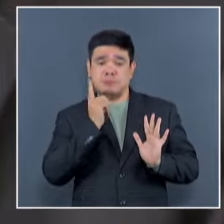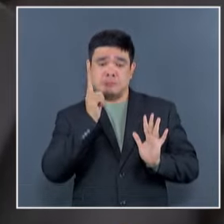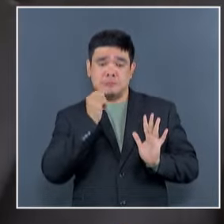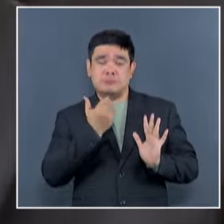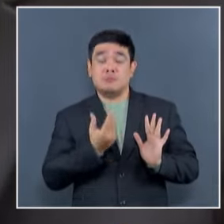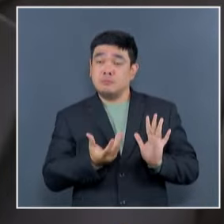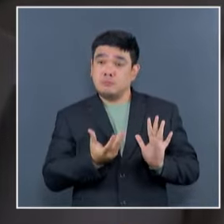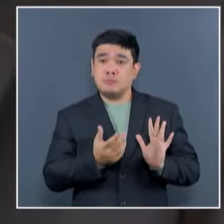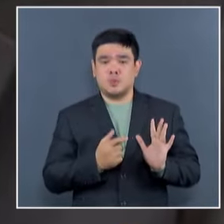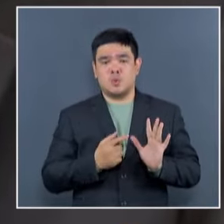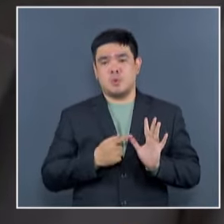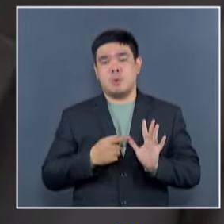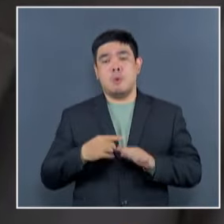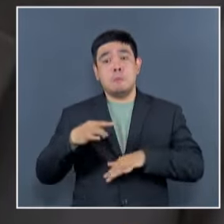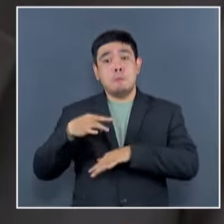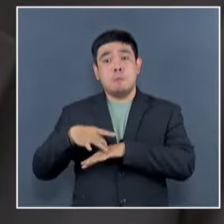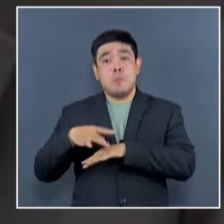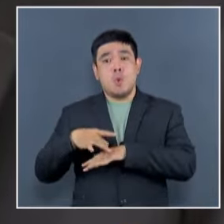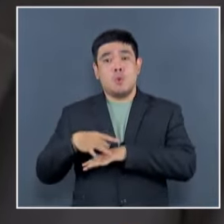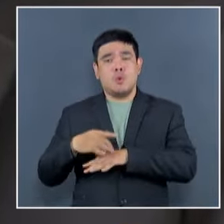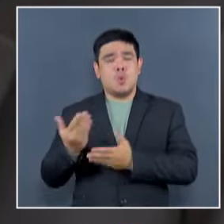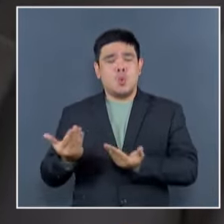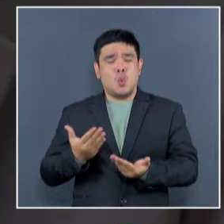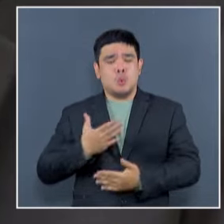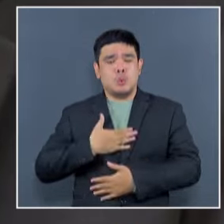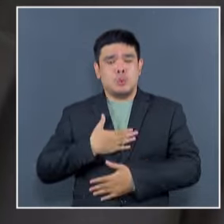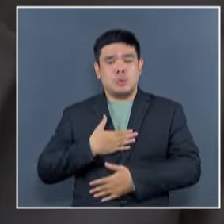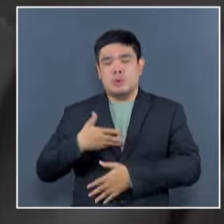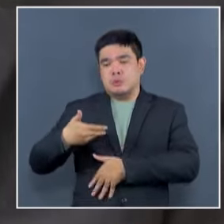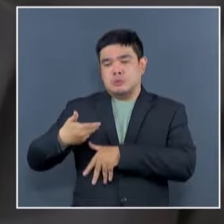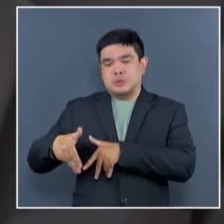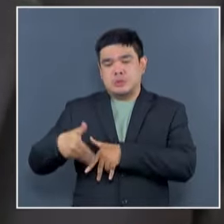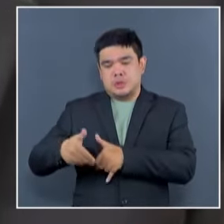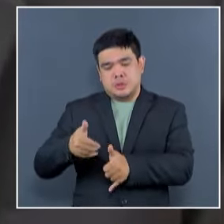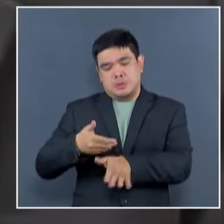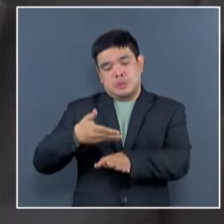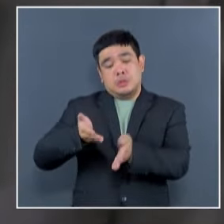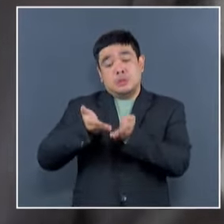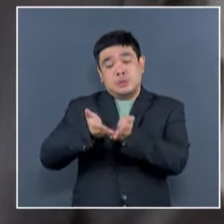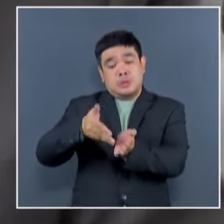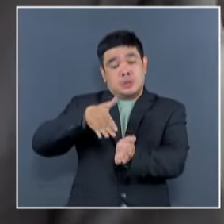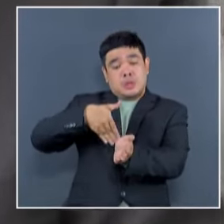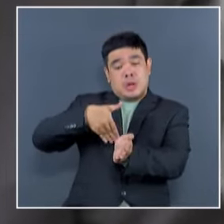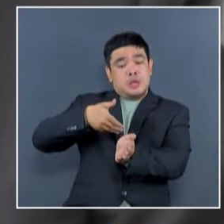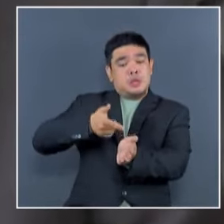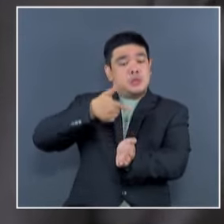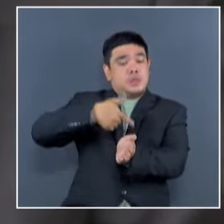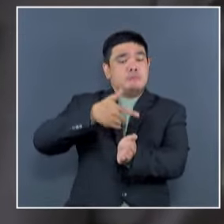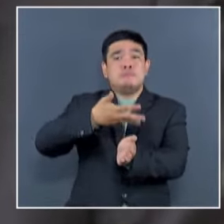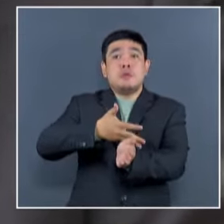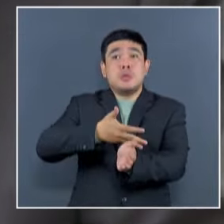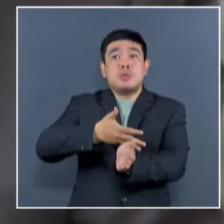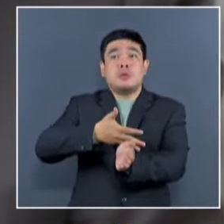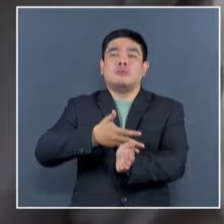แม่น้องโมไม่ได้ไปฉี่ที่ท้ายเรือนะคะไม่ได้ไป